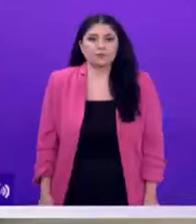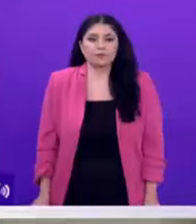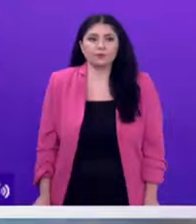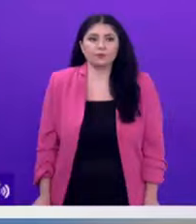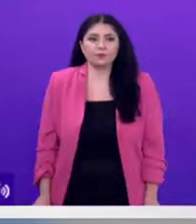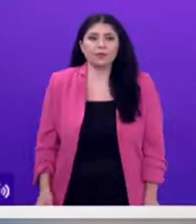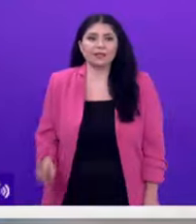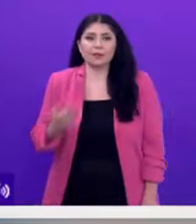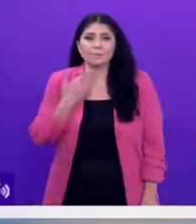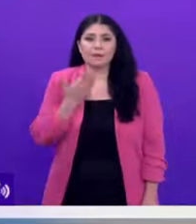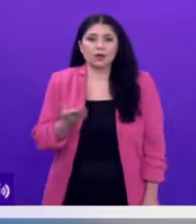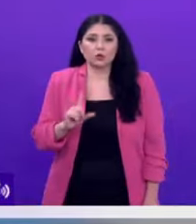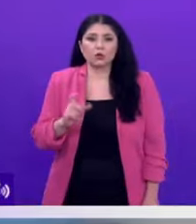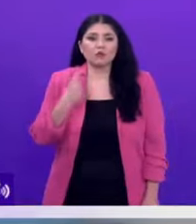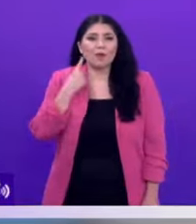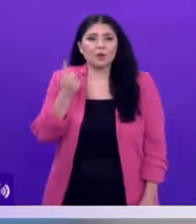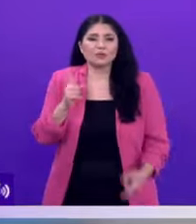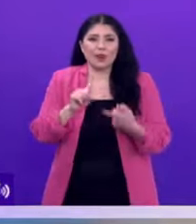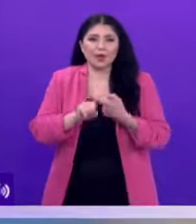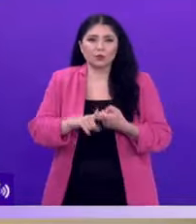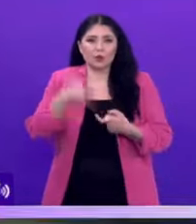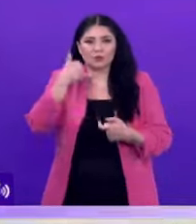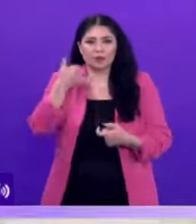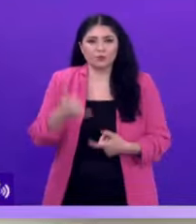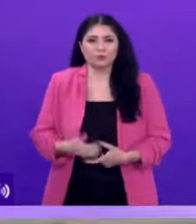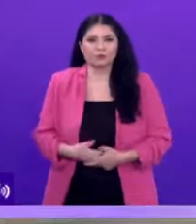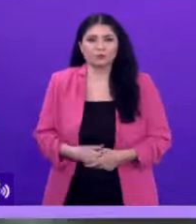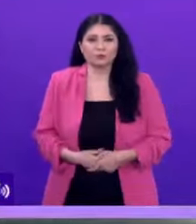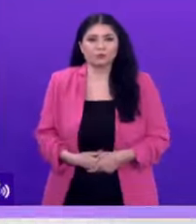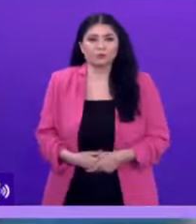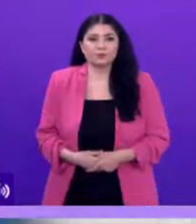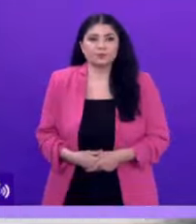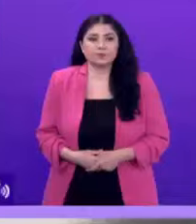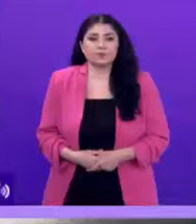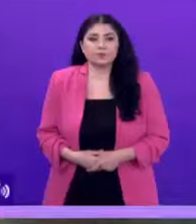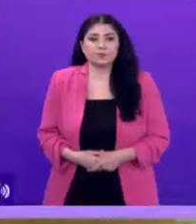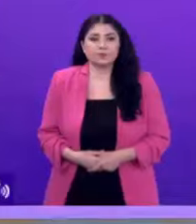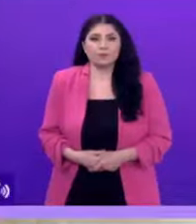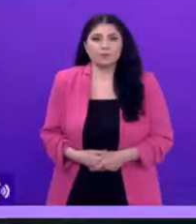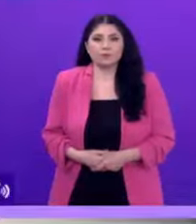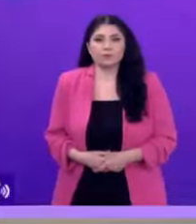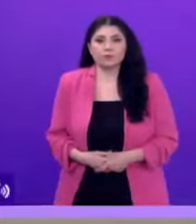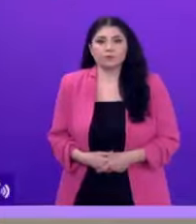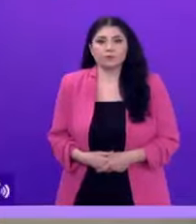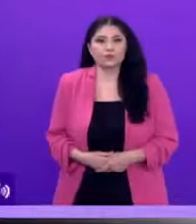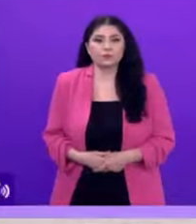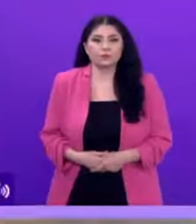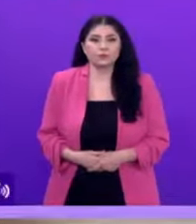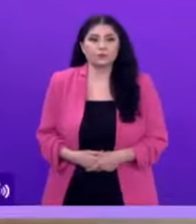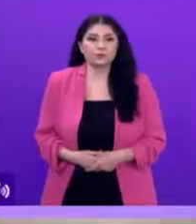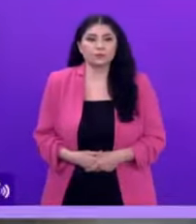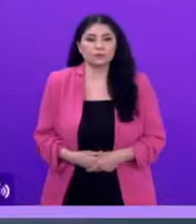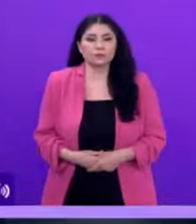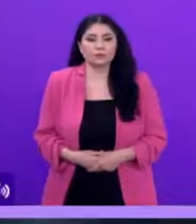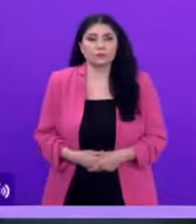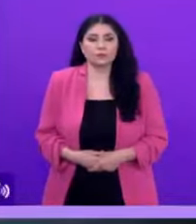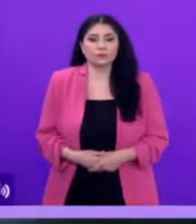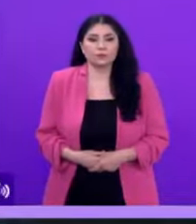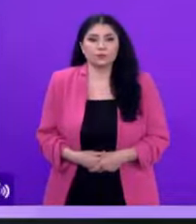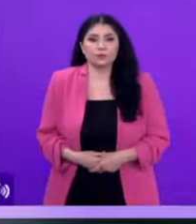Din păcate, nu vă mai auzim. Încercăm să restabilim această legătură. În continuare, alături de mine, colegul meu, Valentin Stan.